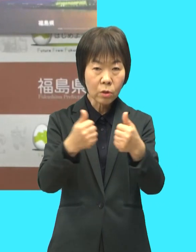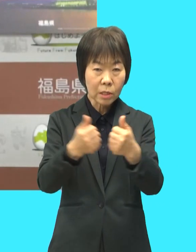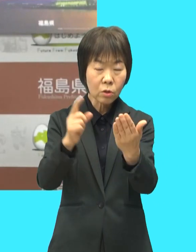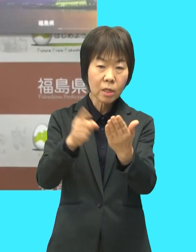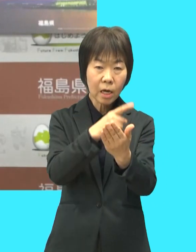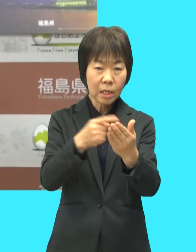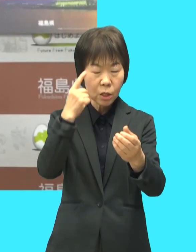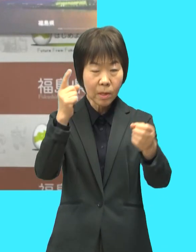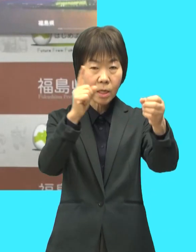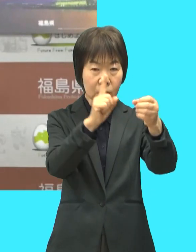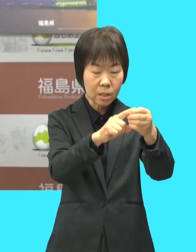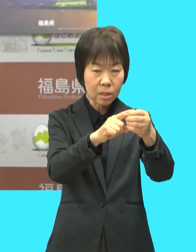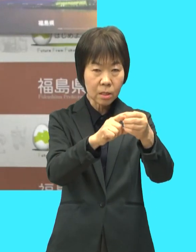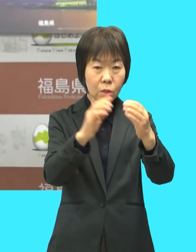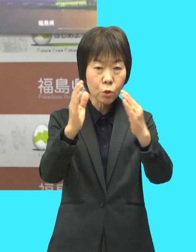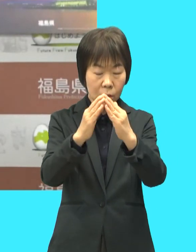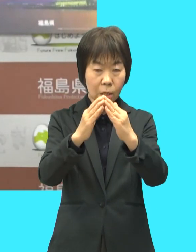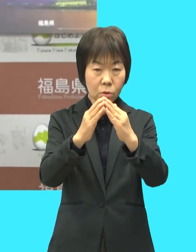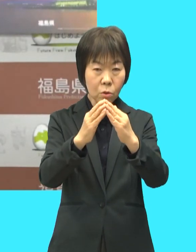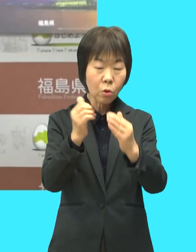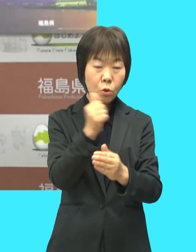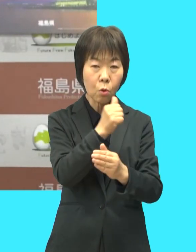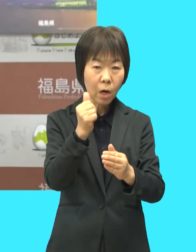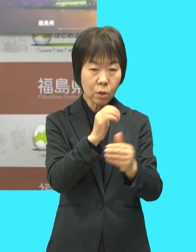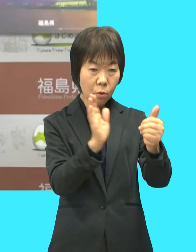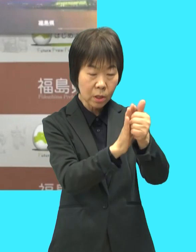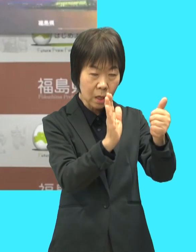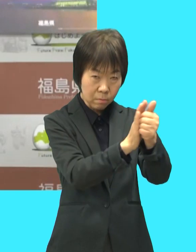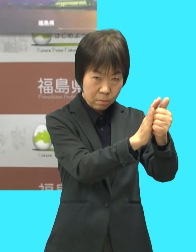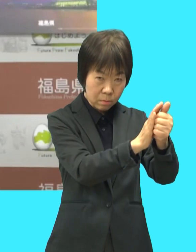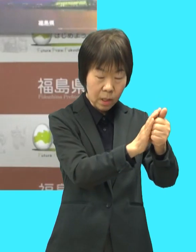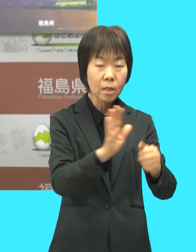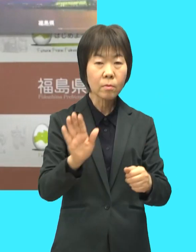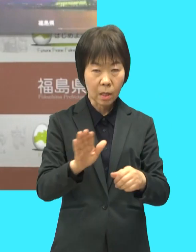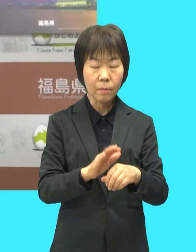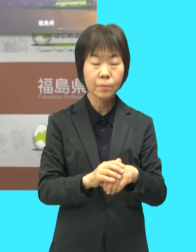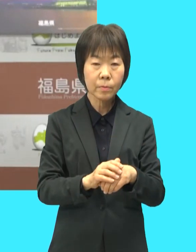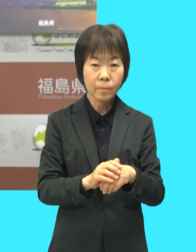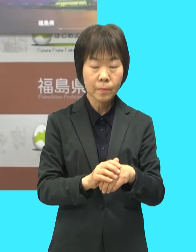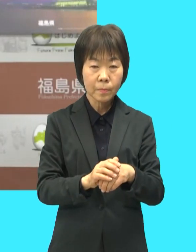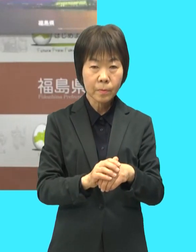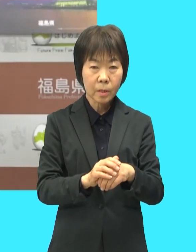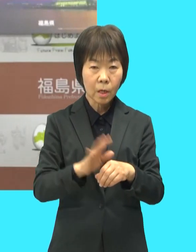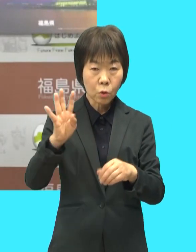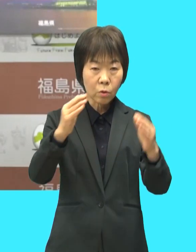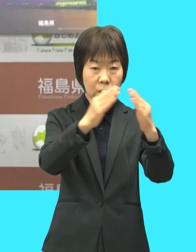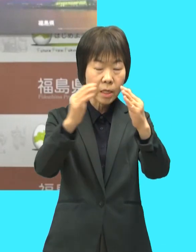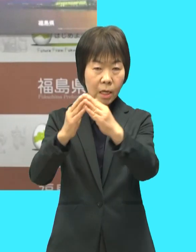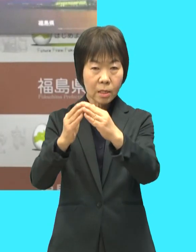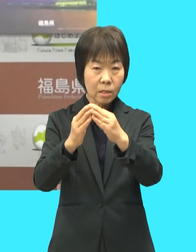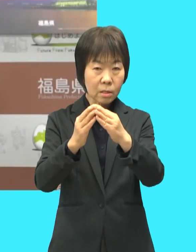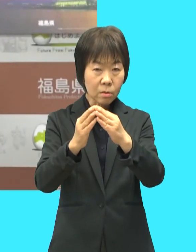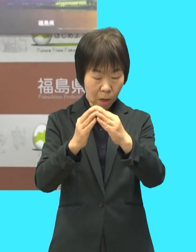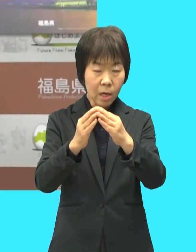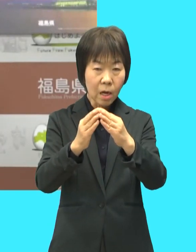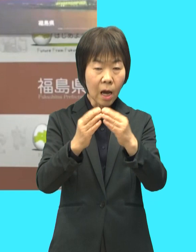し住宅の紹介等の支援を継続してきたところでありますが、4世帯については